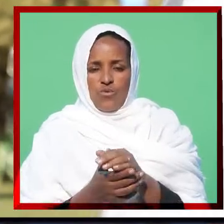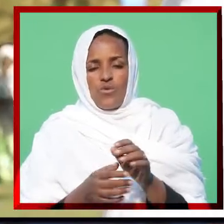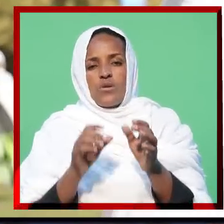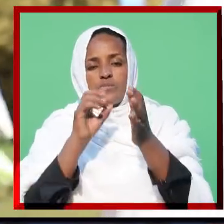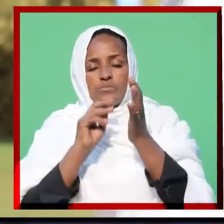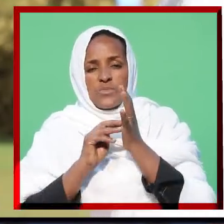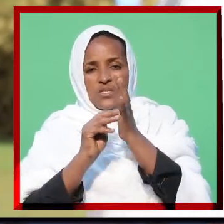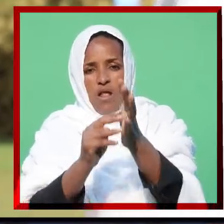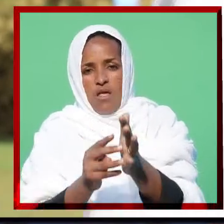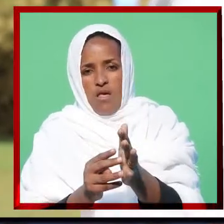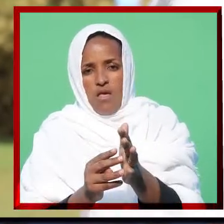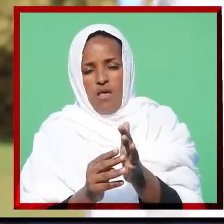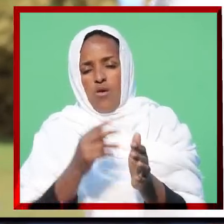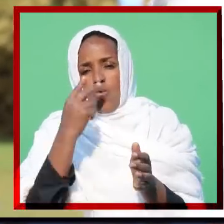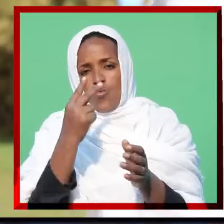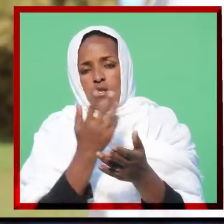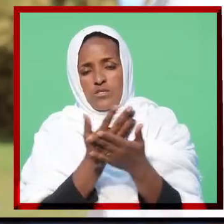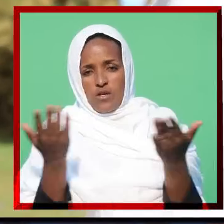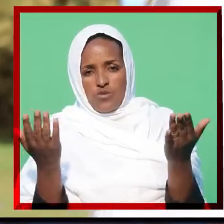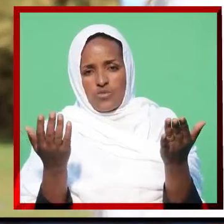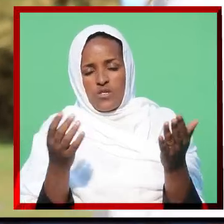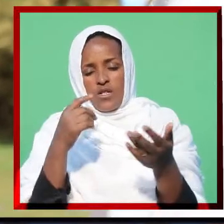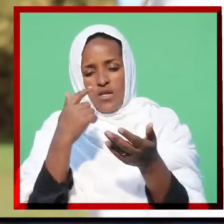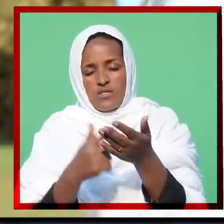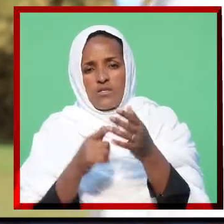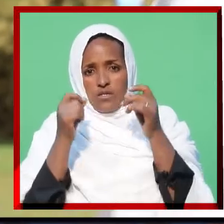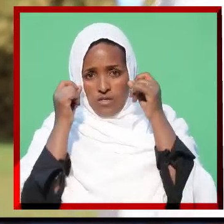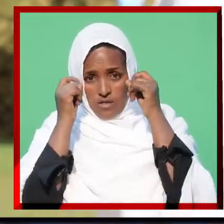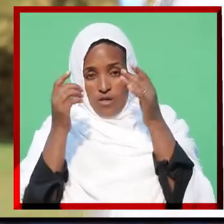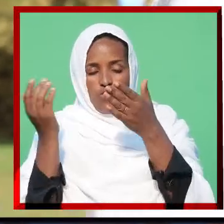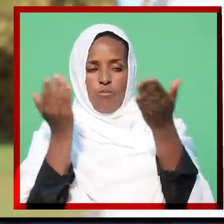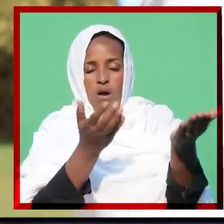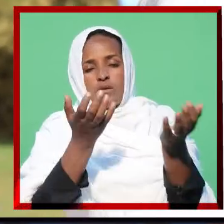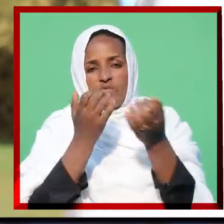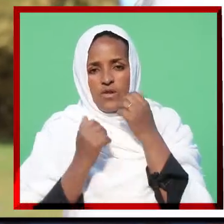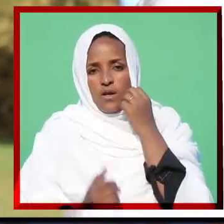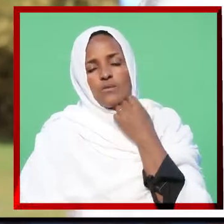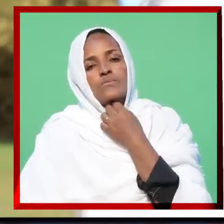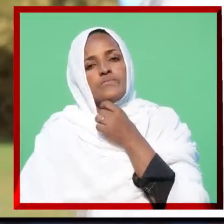እንደ ምሳሌ ሁለት ነገሮችን ለዚህ እንድንረዳው ማቅረብ ፈልጋለሁ